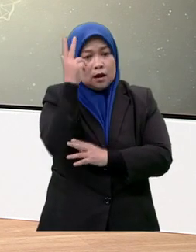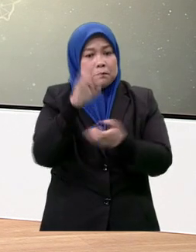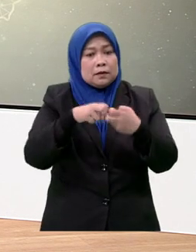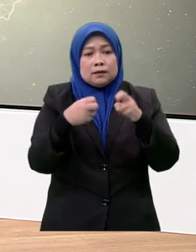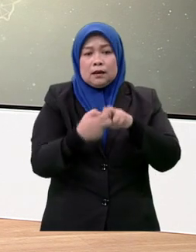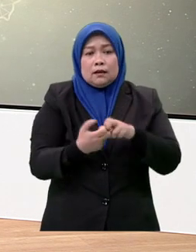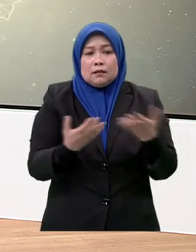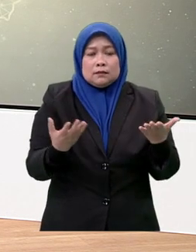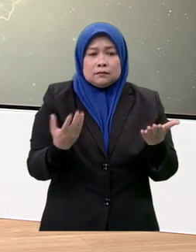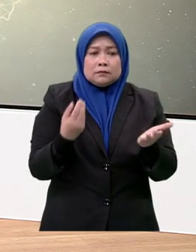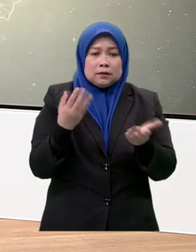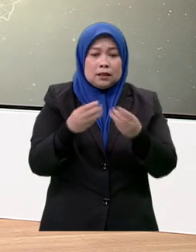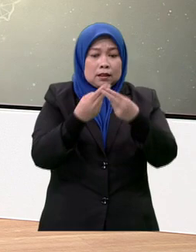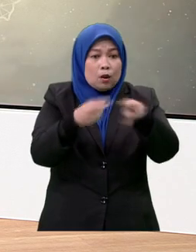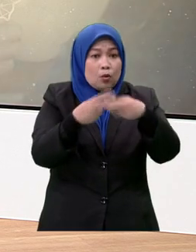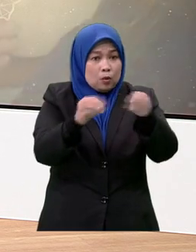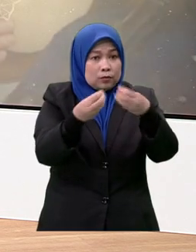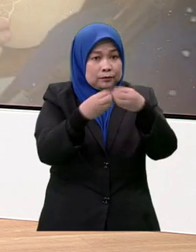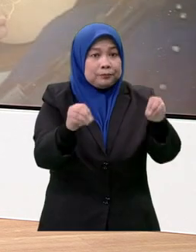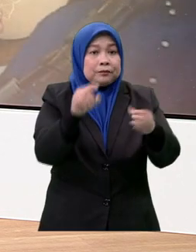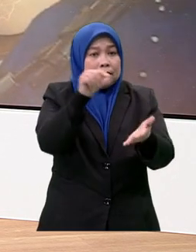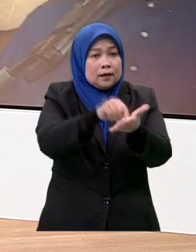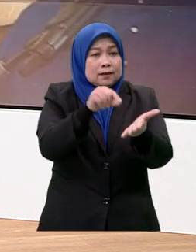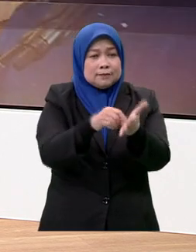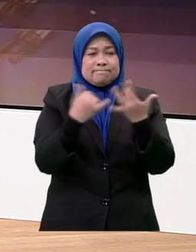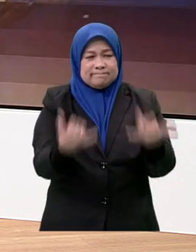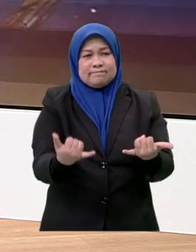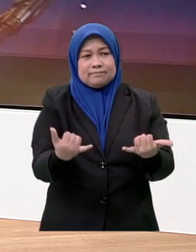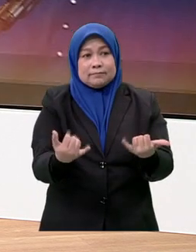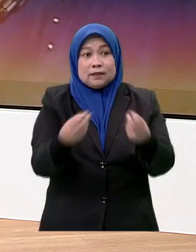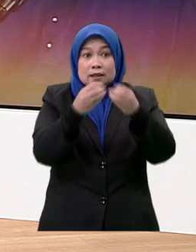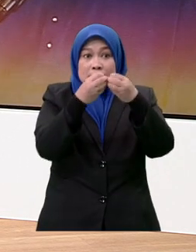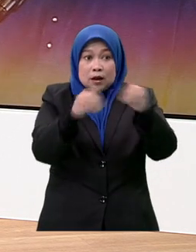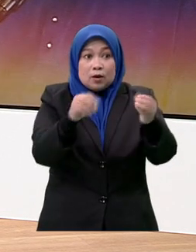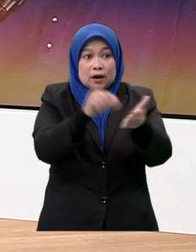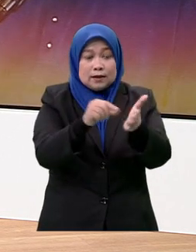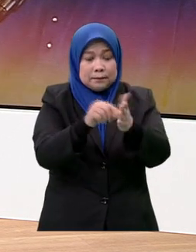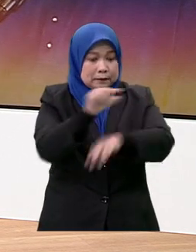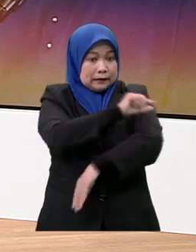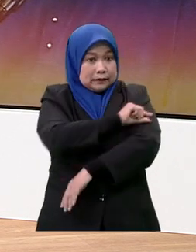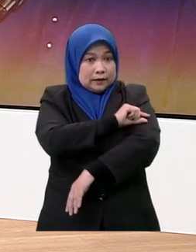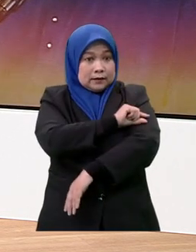masalah bekalan telur ayam yang bakalan telur ayam grey